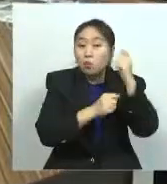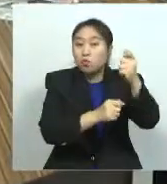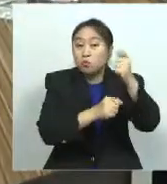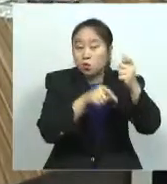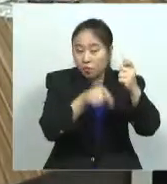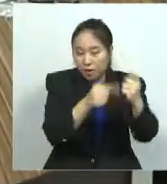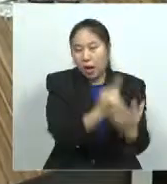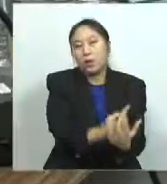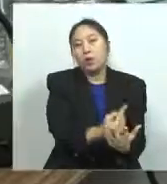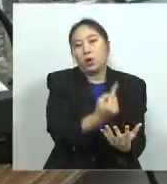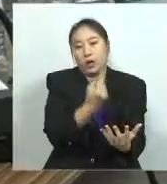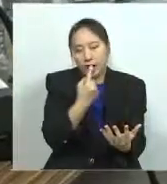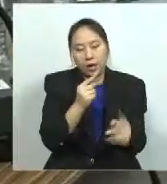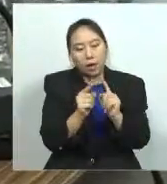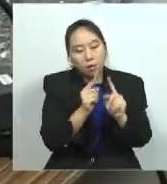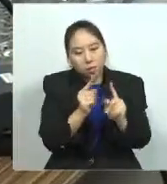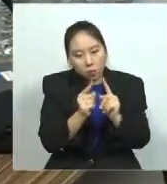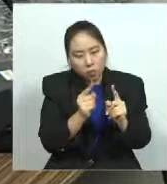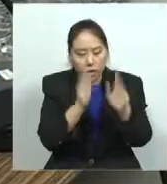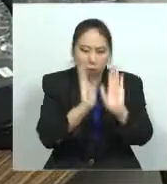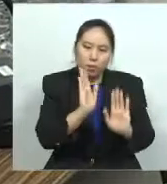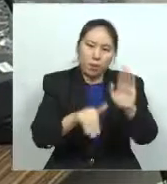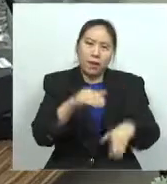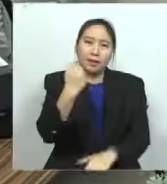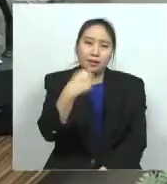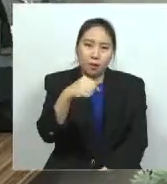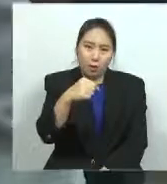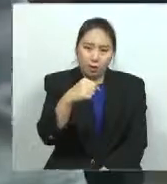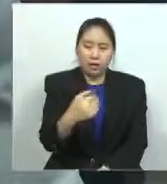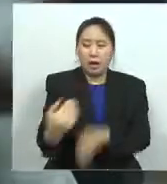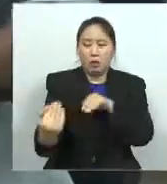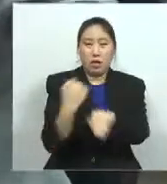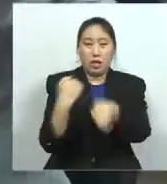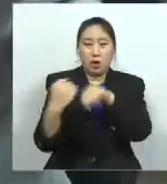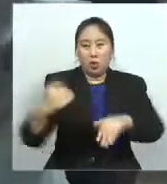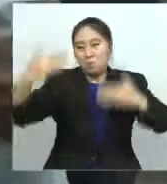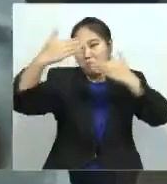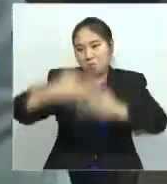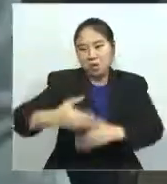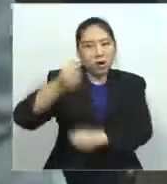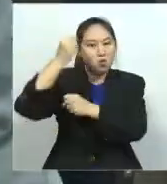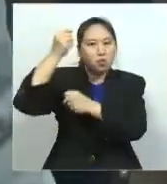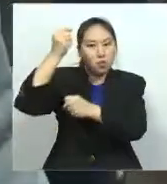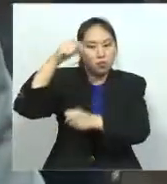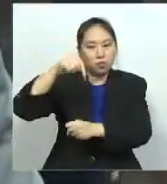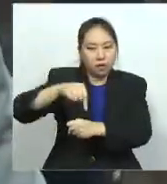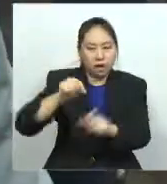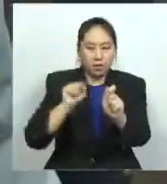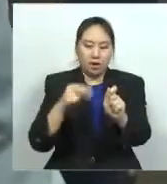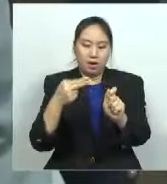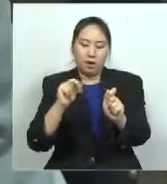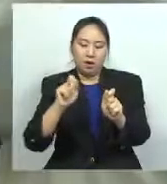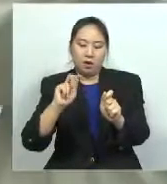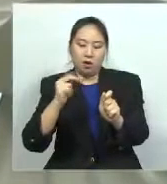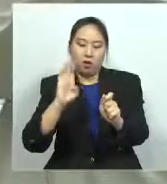นุมคัดค้านการก่อสร้างโรงไฟฟ้าพลังงานขยะกว่า10คนที่มีการชุมนุมปิดถนนหมายเลข11ที่บริเวณแยกหนองบัวอำเภอหนองบัว